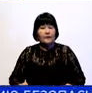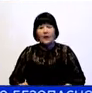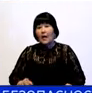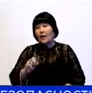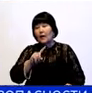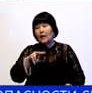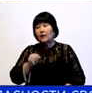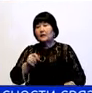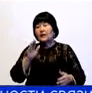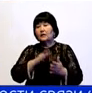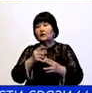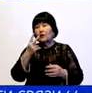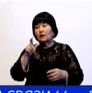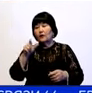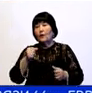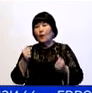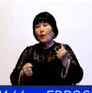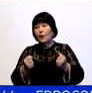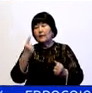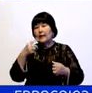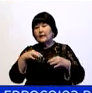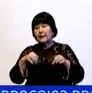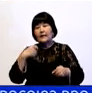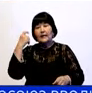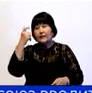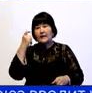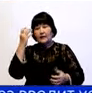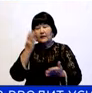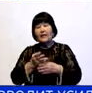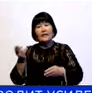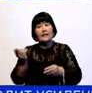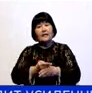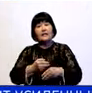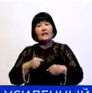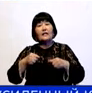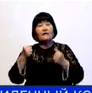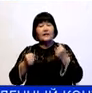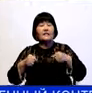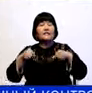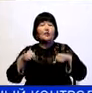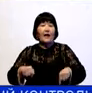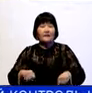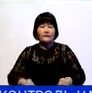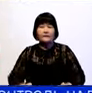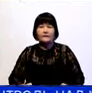В Казалинском районе сразу двое за управление одним транспортом в нетрезвом состоянии лишены водительских прав.